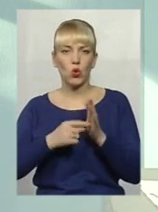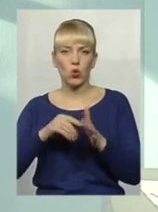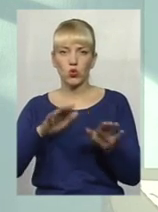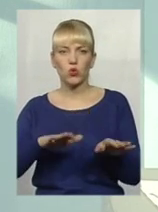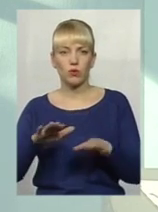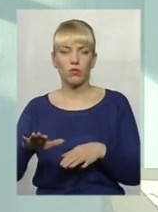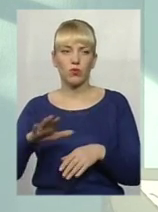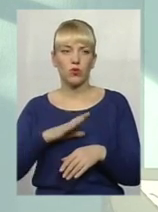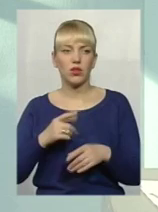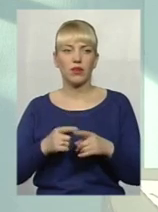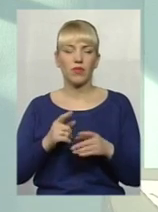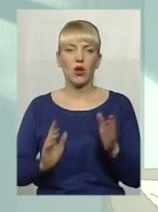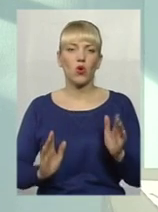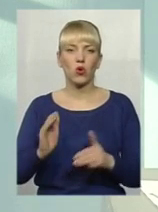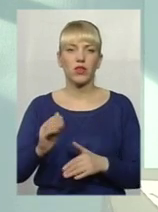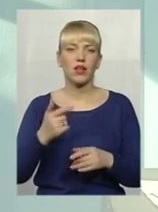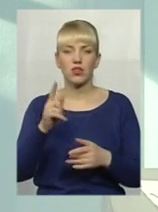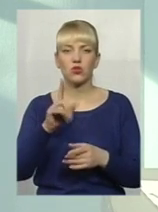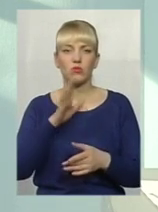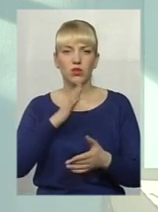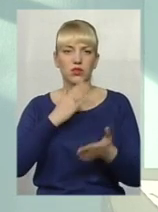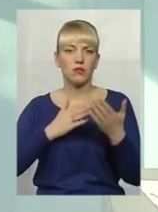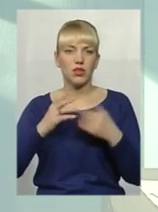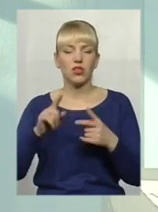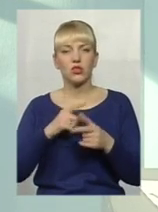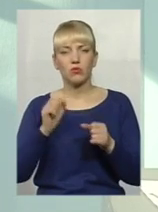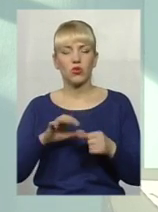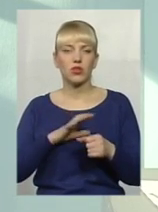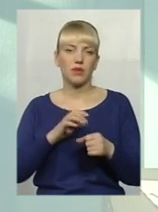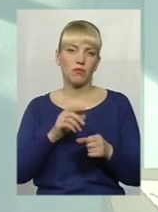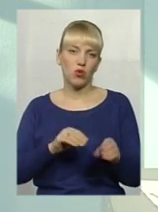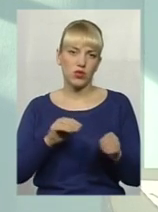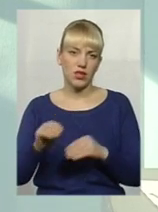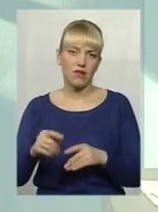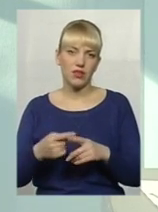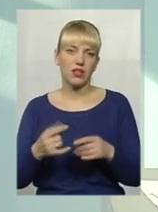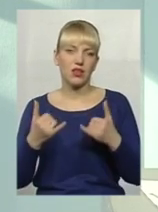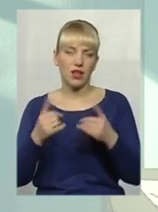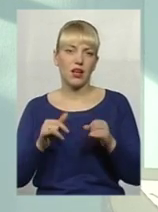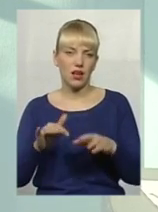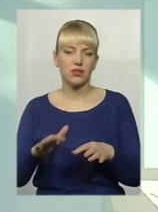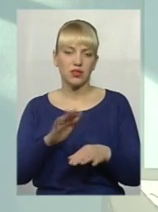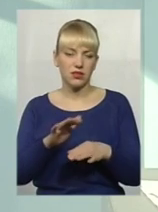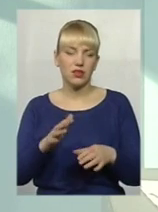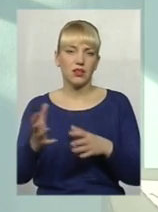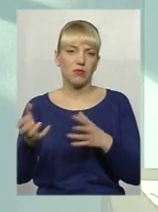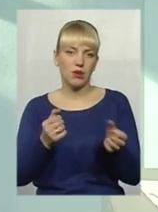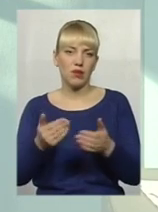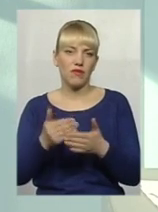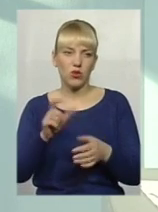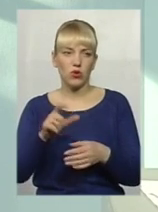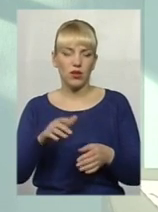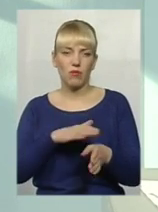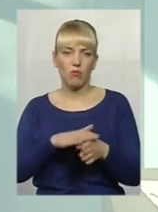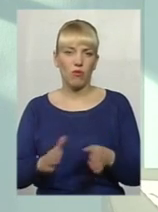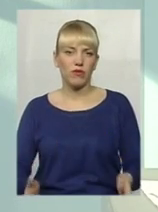те, що ви запитували, чи можна принаймні поставити для наглядової такої акції. От вони стояли і приймали від людей. Повні контейнери ми вже